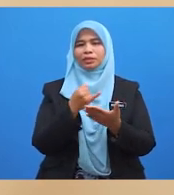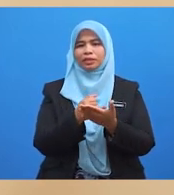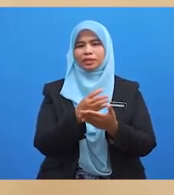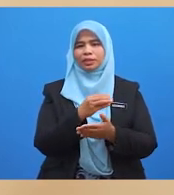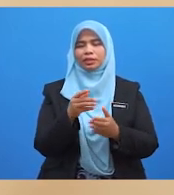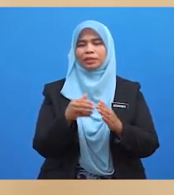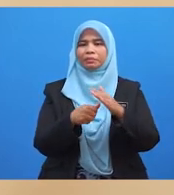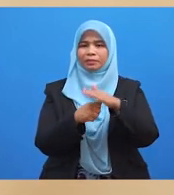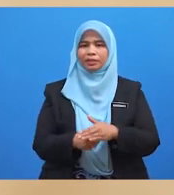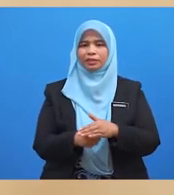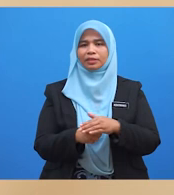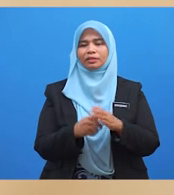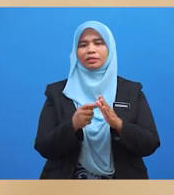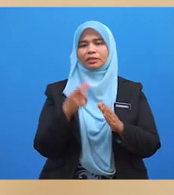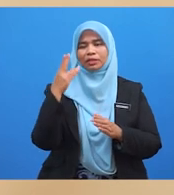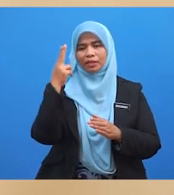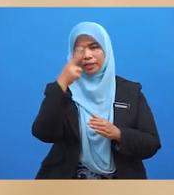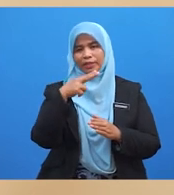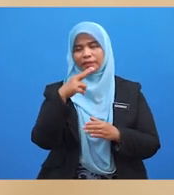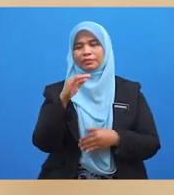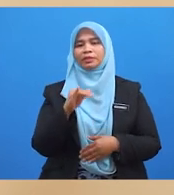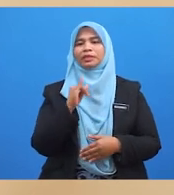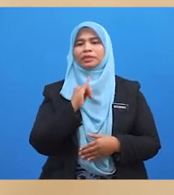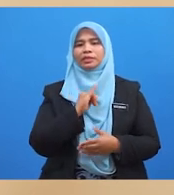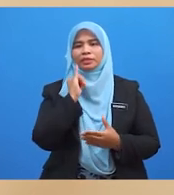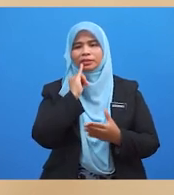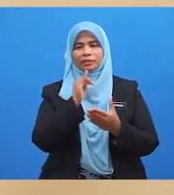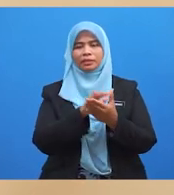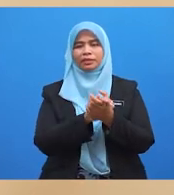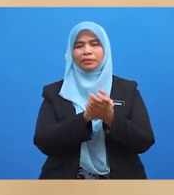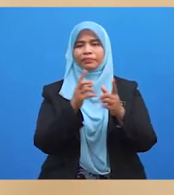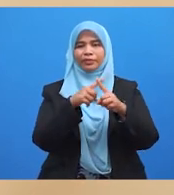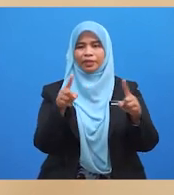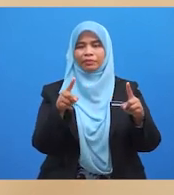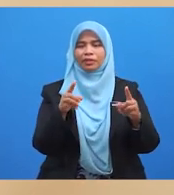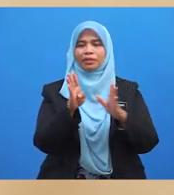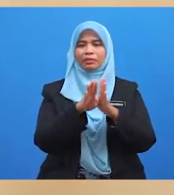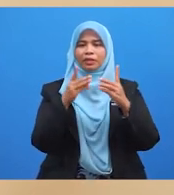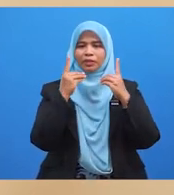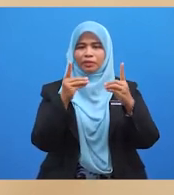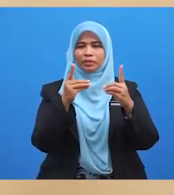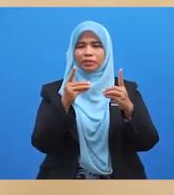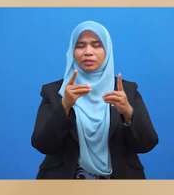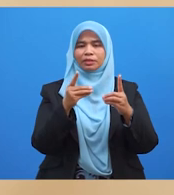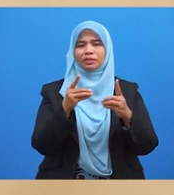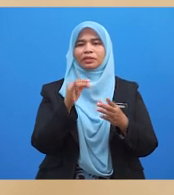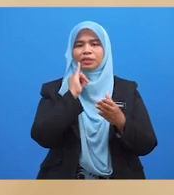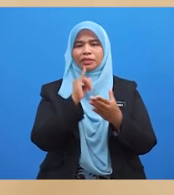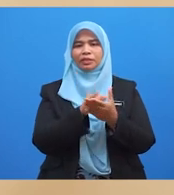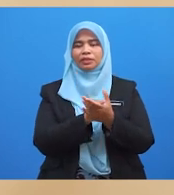dan penindasan terhadap hak isteri. Namun begitu, berdosa bagi seorang